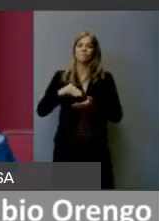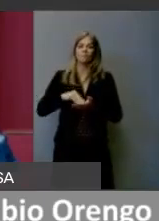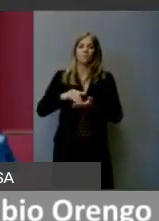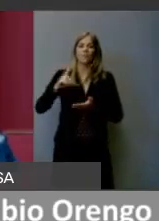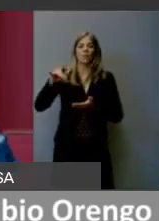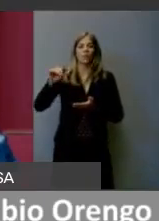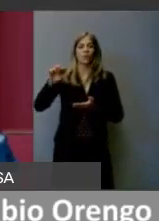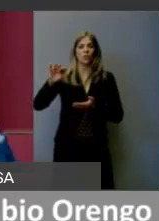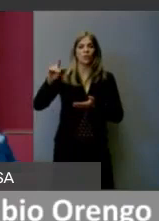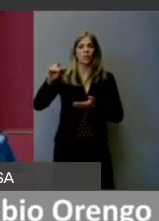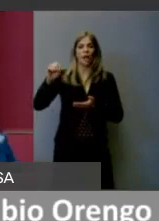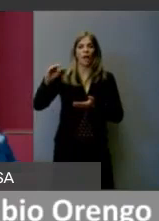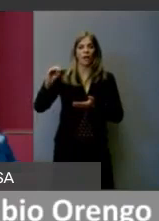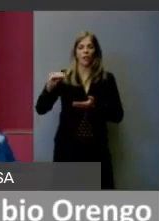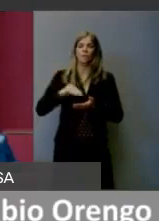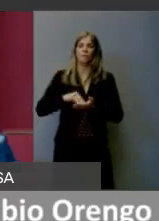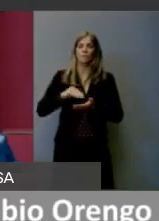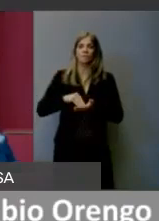Giordano,